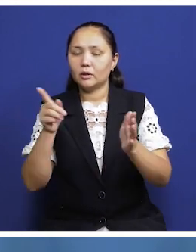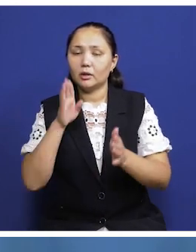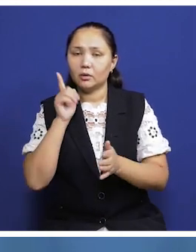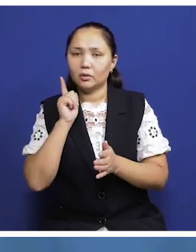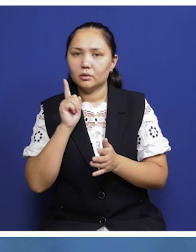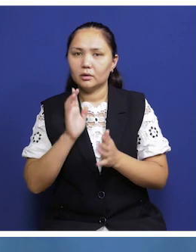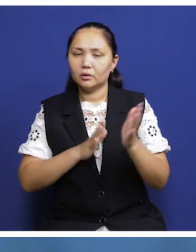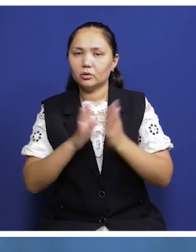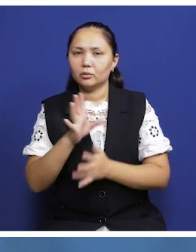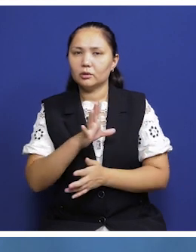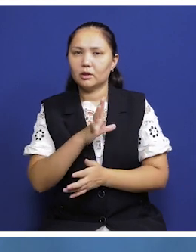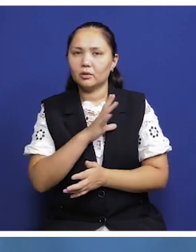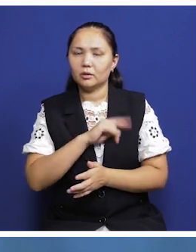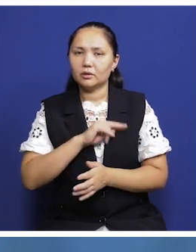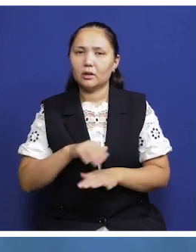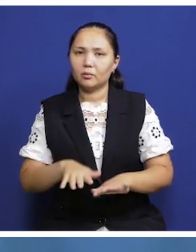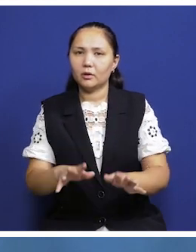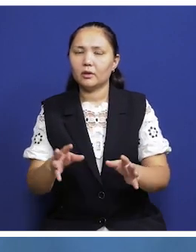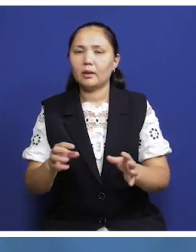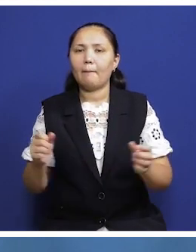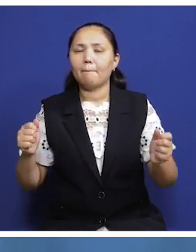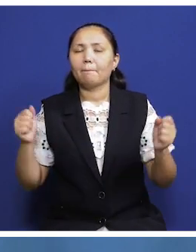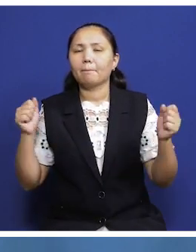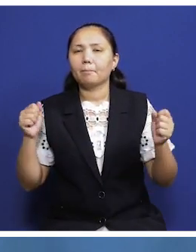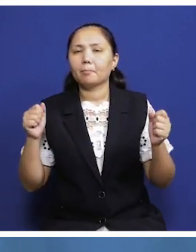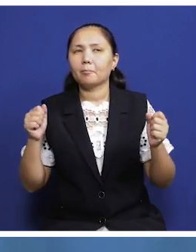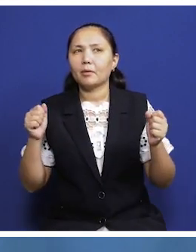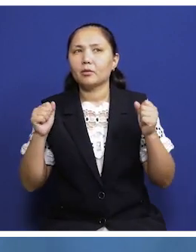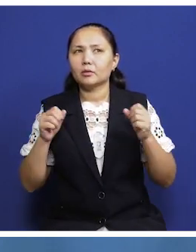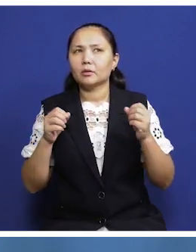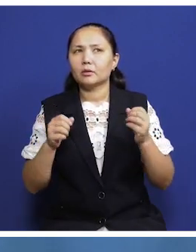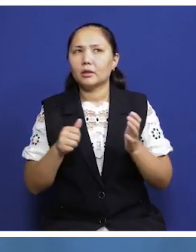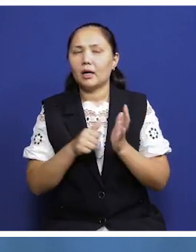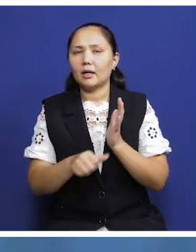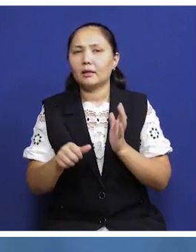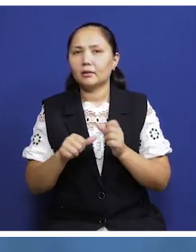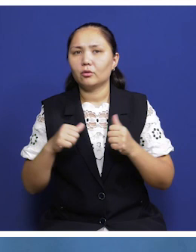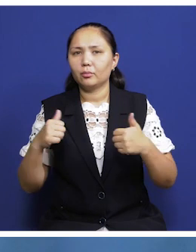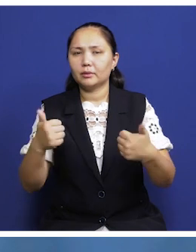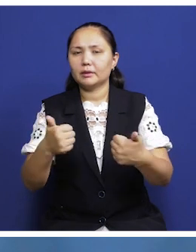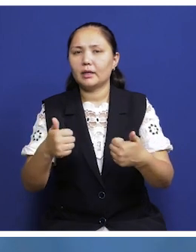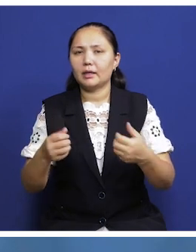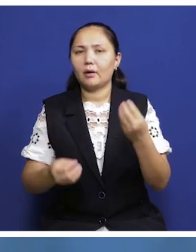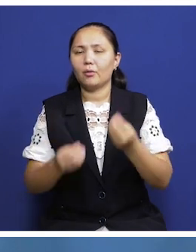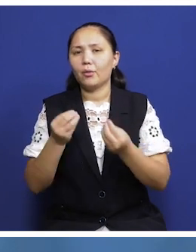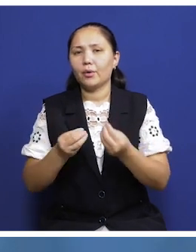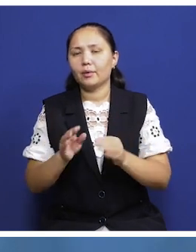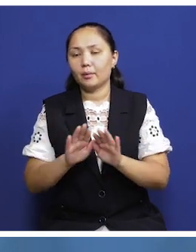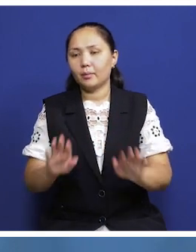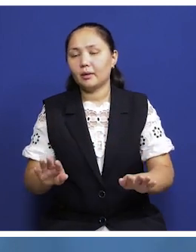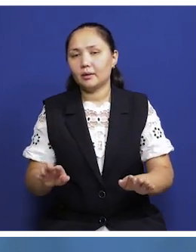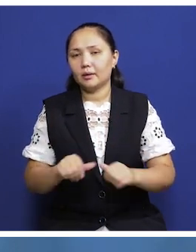елді мекенге балалар ойын алаңшасын, 6 елді мекенге спорт алаңшалары мен воркаут алаңшасын, 7 елді